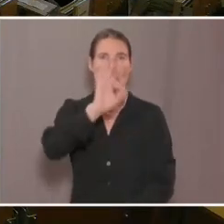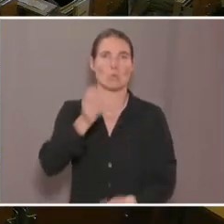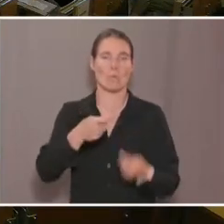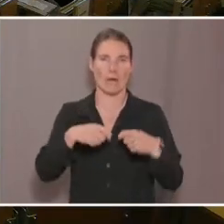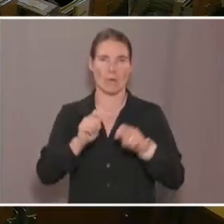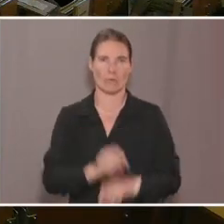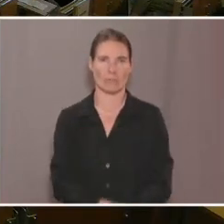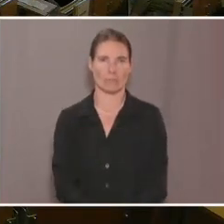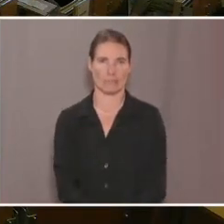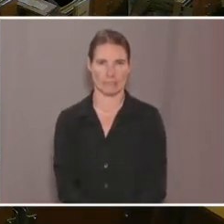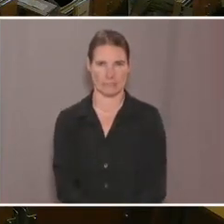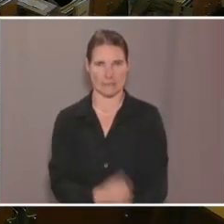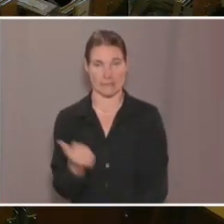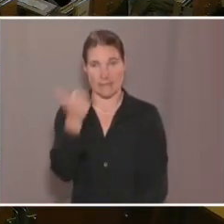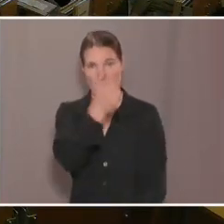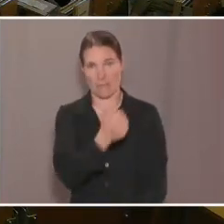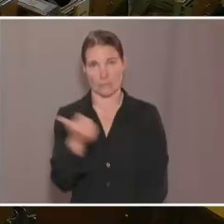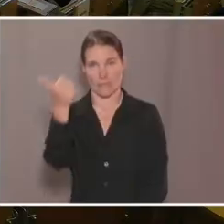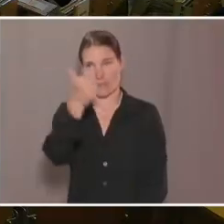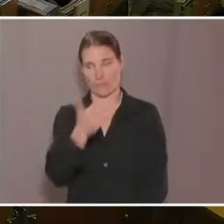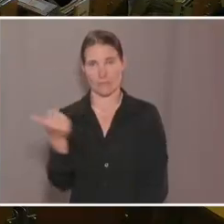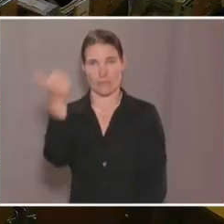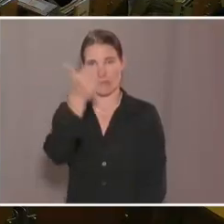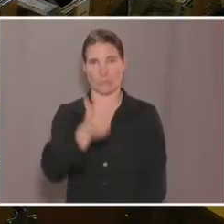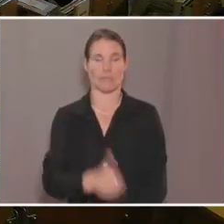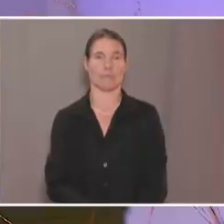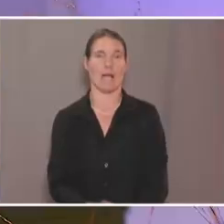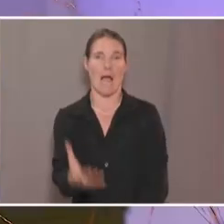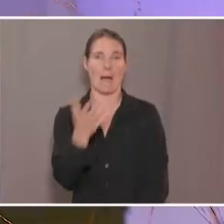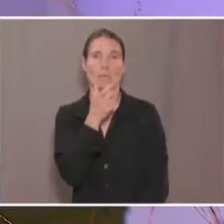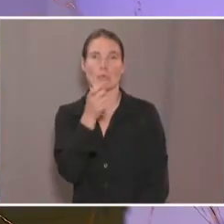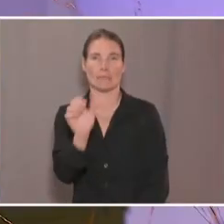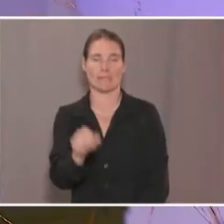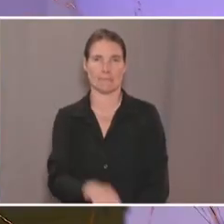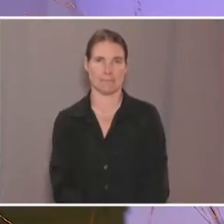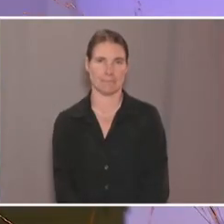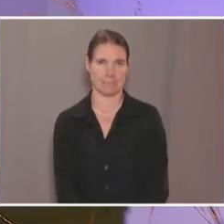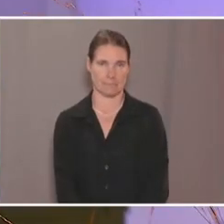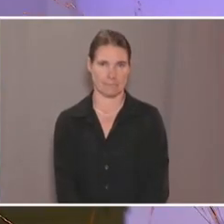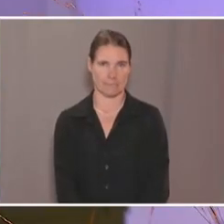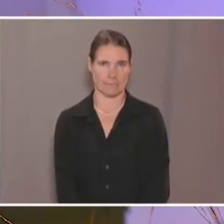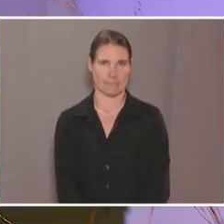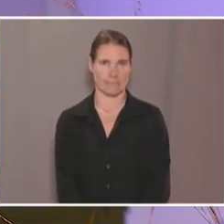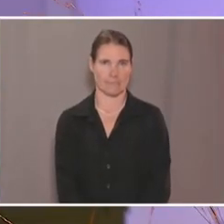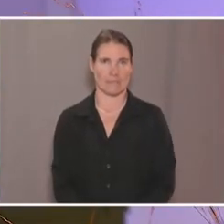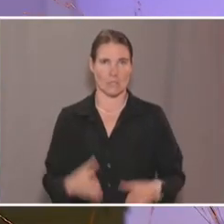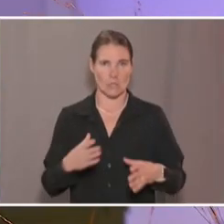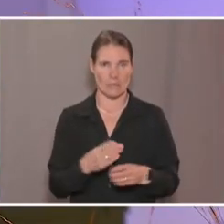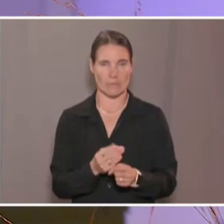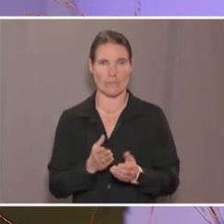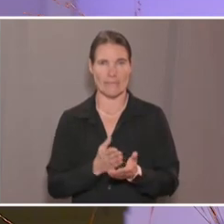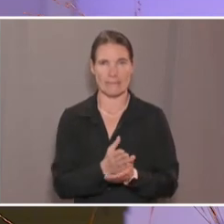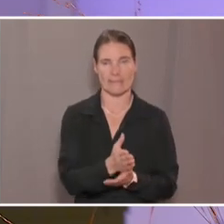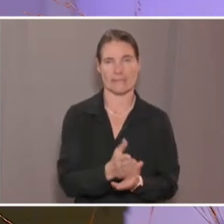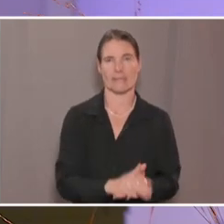die Jahr für Jahr abfließen können. Damit schaffen wir Planbarkeit, damit schaffen wir Verlässlichkeit, um